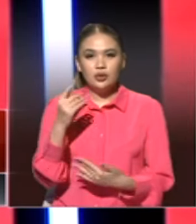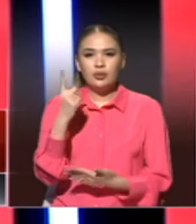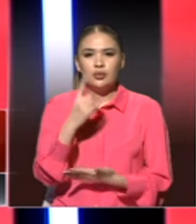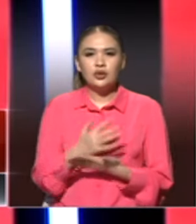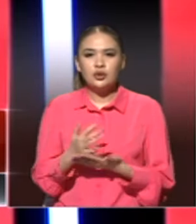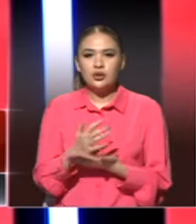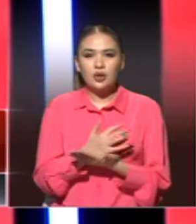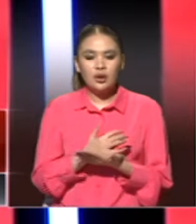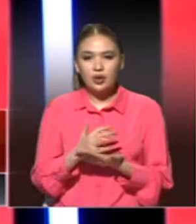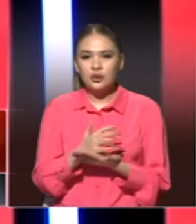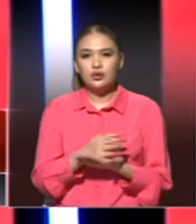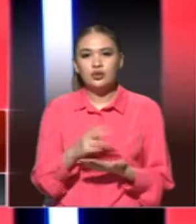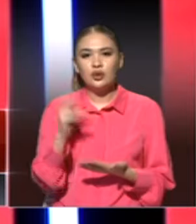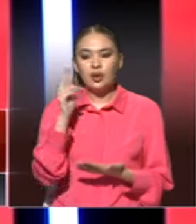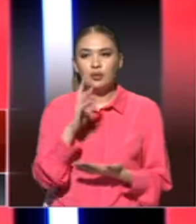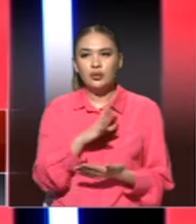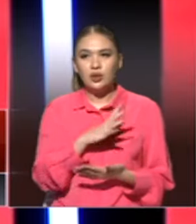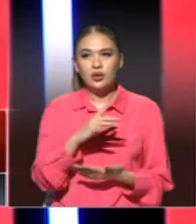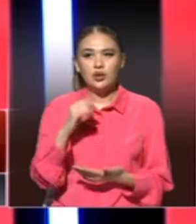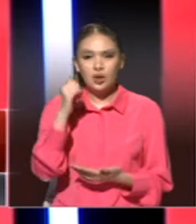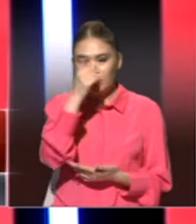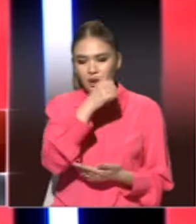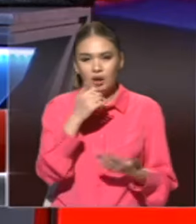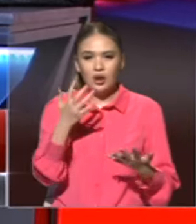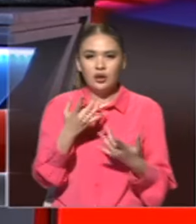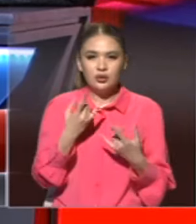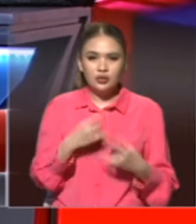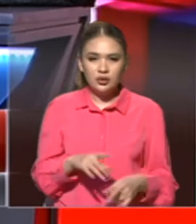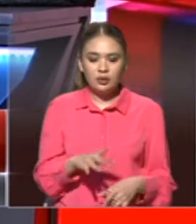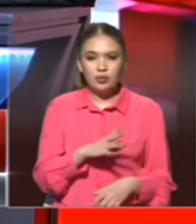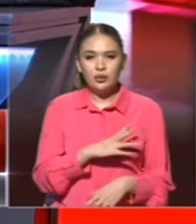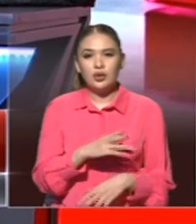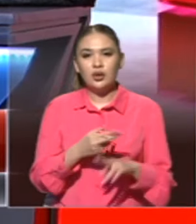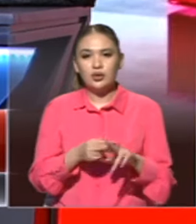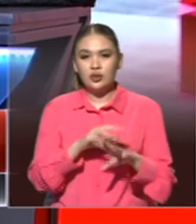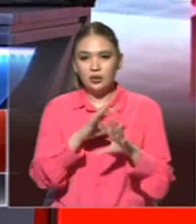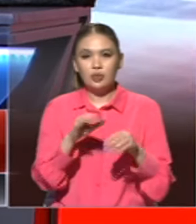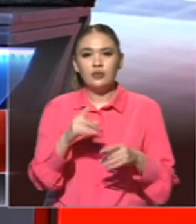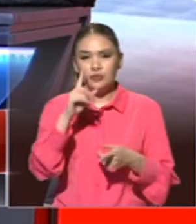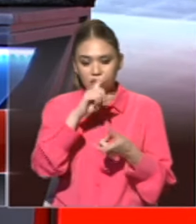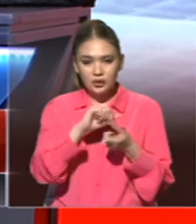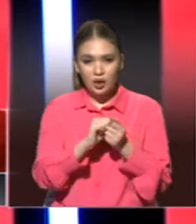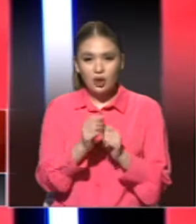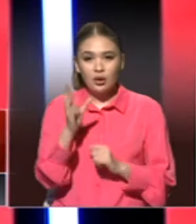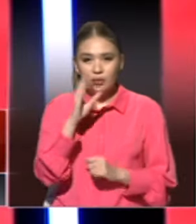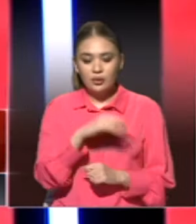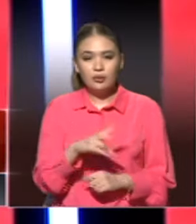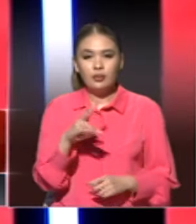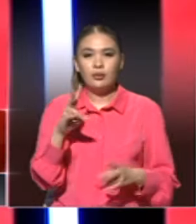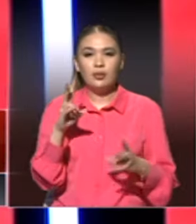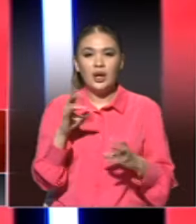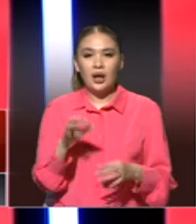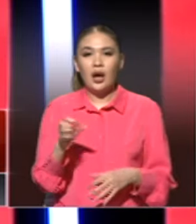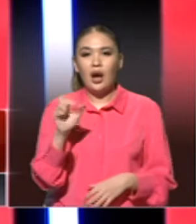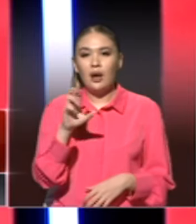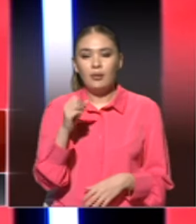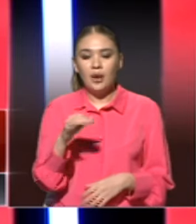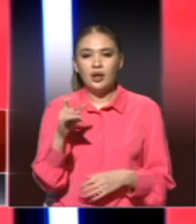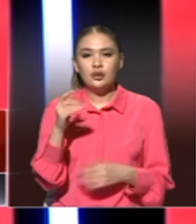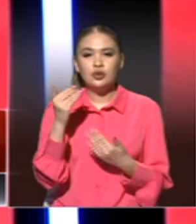жылы жарық көрді, қай жылы ол дүниеге келді, қай жылы қайтты деген сияқты мәселелер жатқа білуі мүмкін. Бірақ Абайдың не айтқысы келгенін, қара